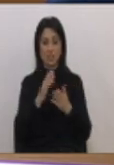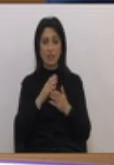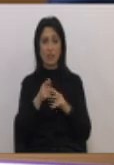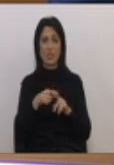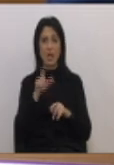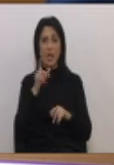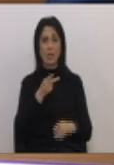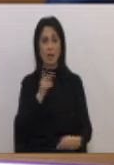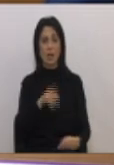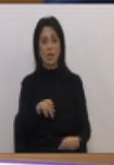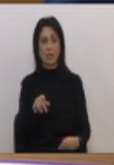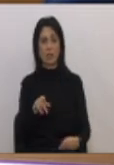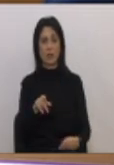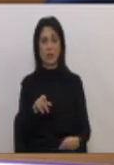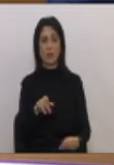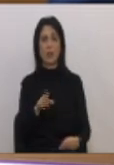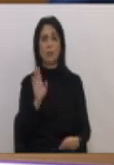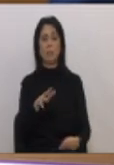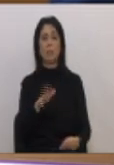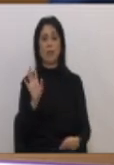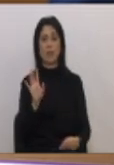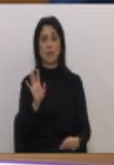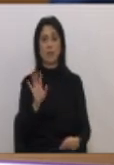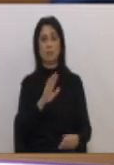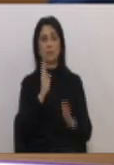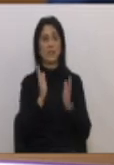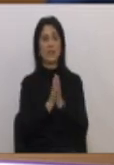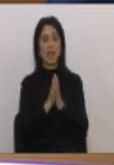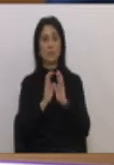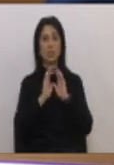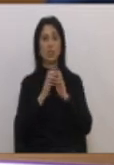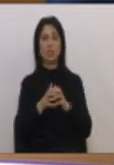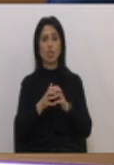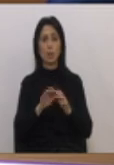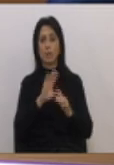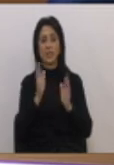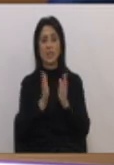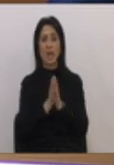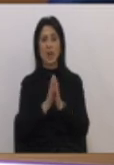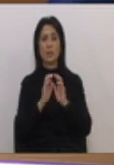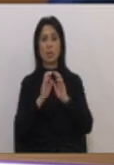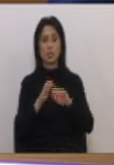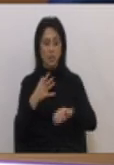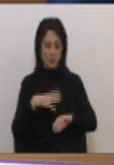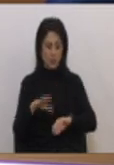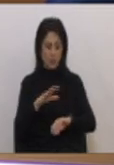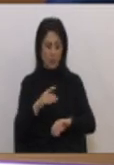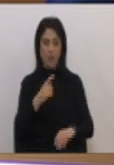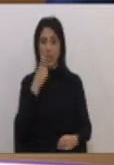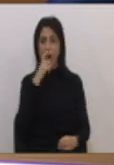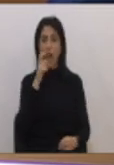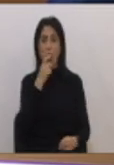ეს ადამიანი გარდაიცვალა. Და უფრო მეტიც, მთელი მსოფლიო, მთელ მსოფლიოს და მთელ საქართველოს